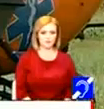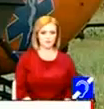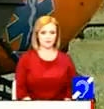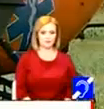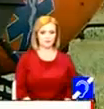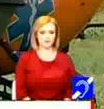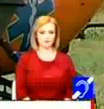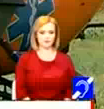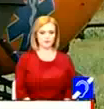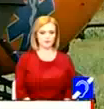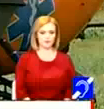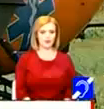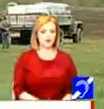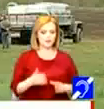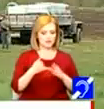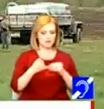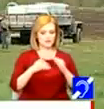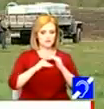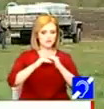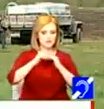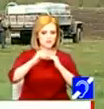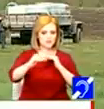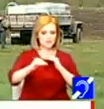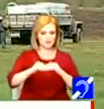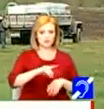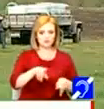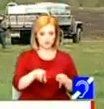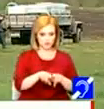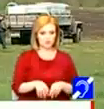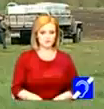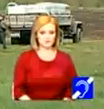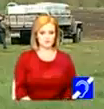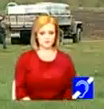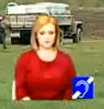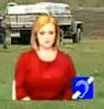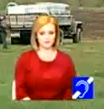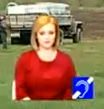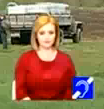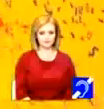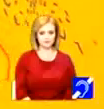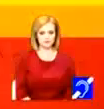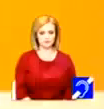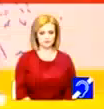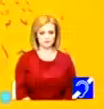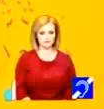tehnologii de cartografiere, iar suprafețele de teren urmează să fie stropite cu precizie.